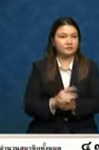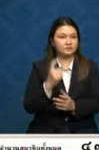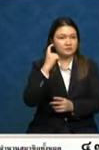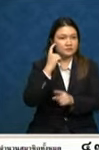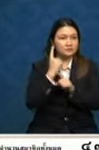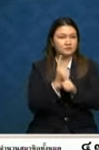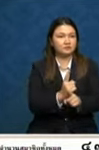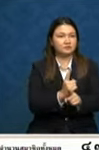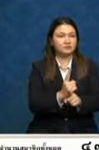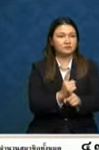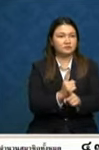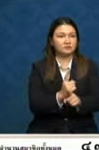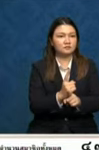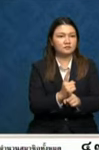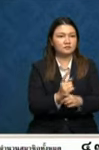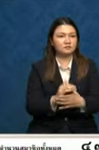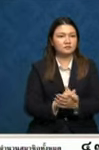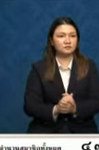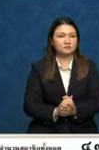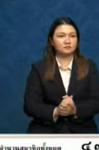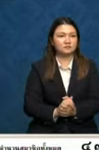กับ